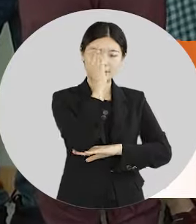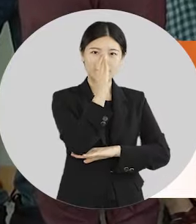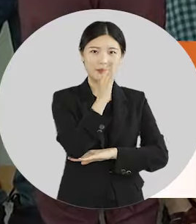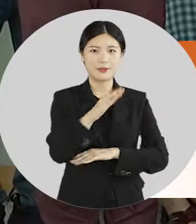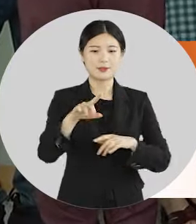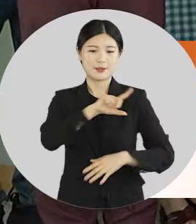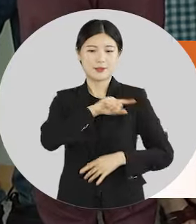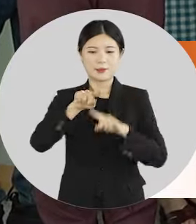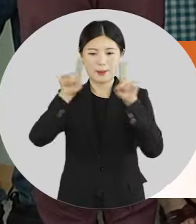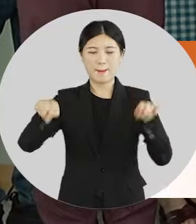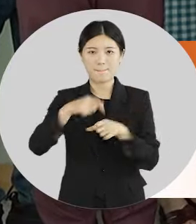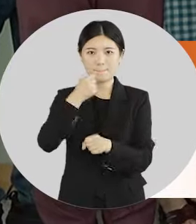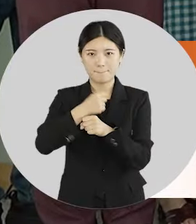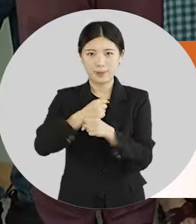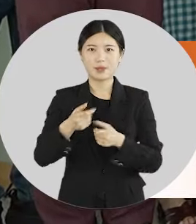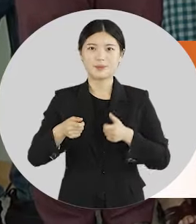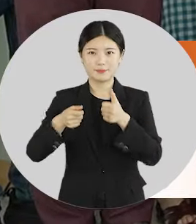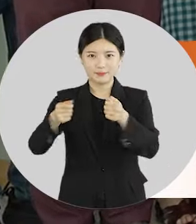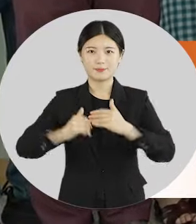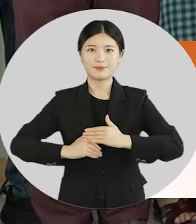제막 등의 순서로 진행됐습니다.